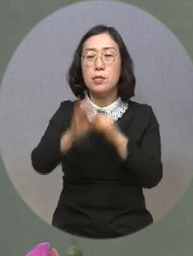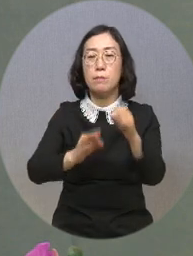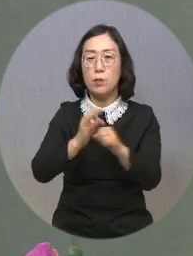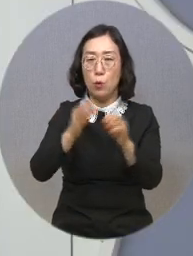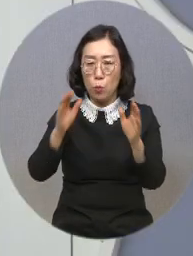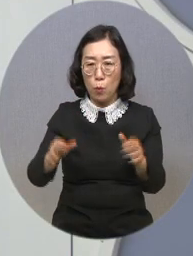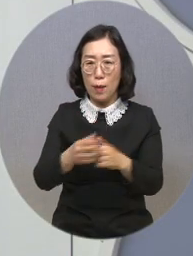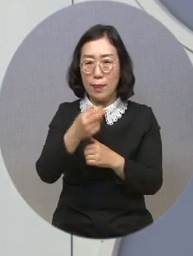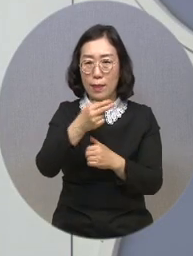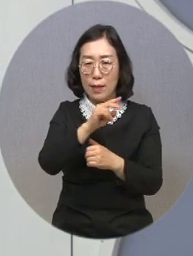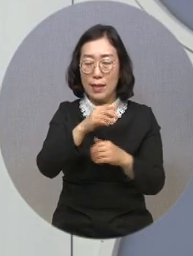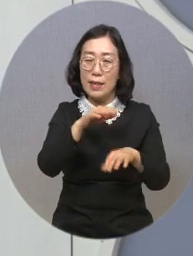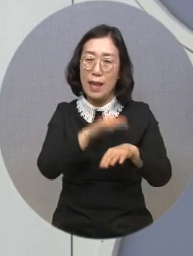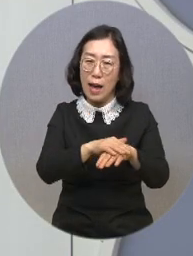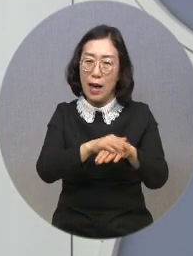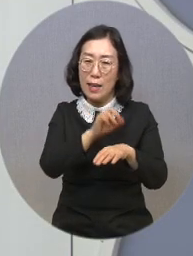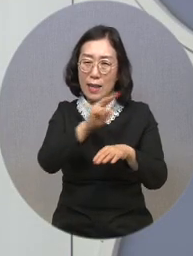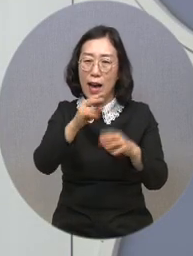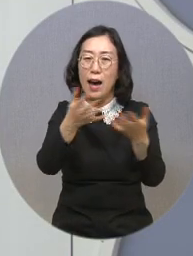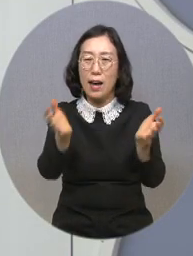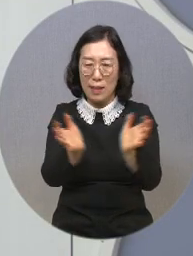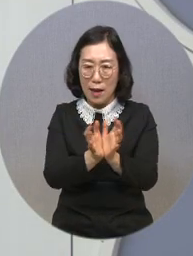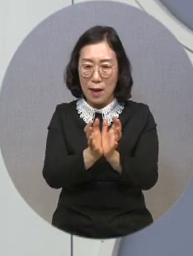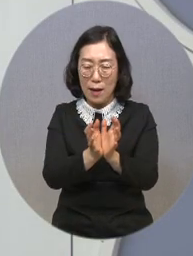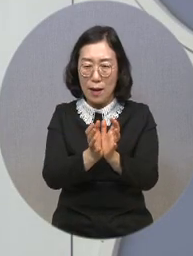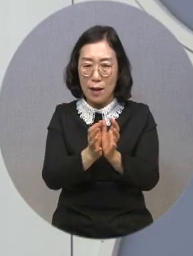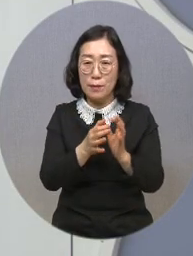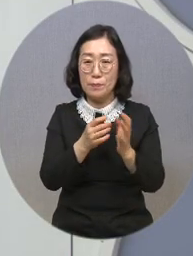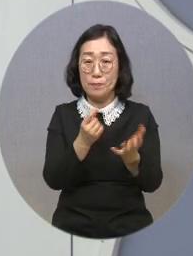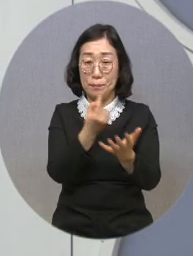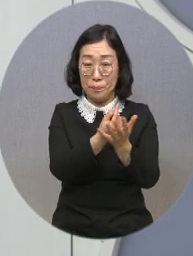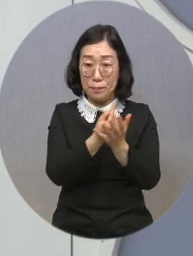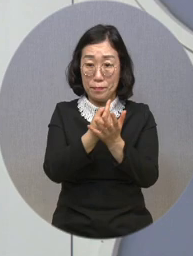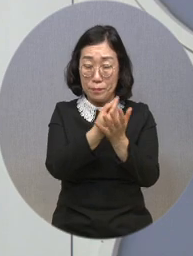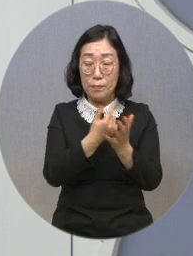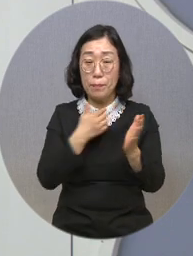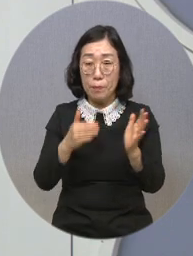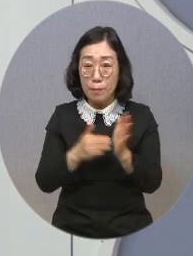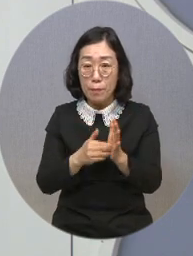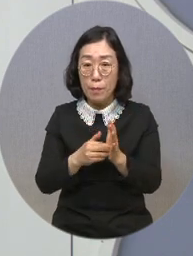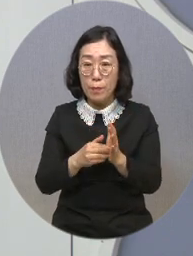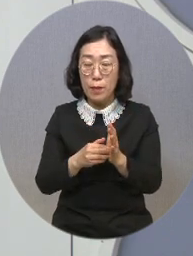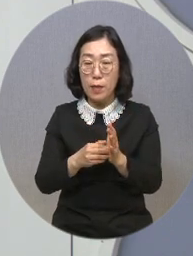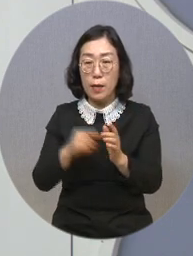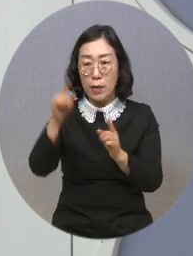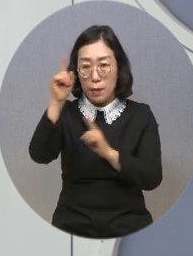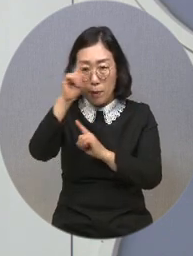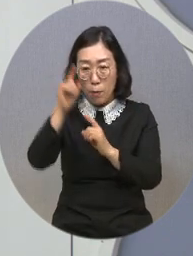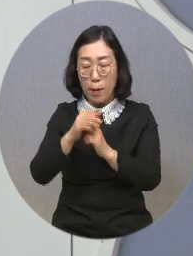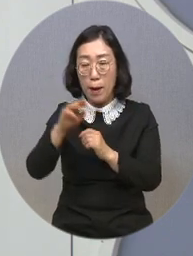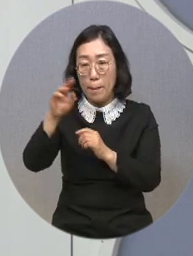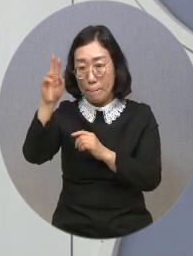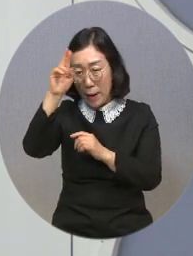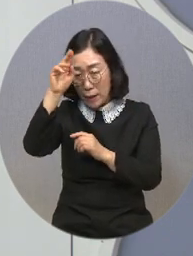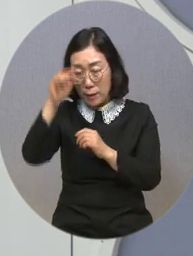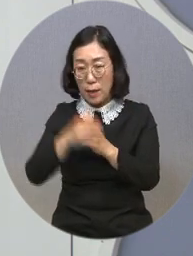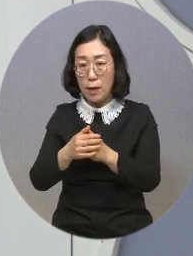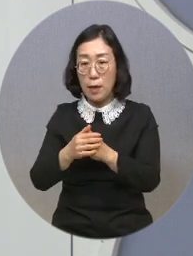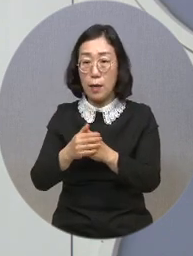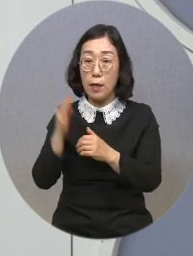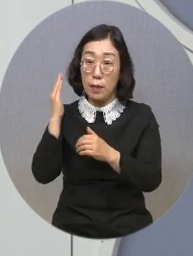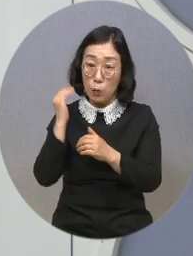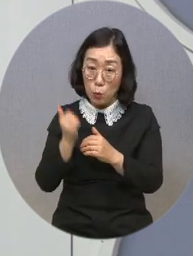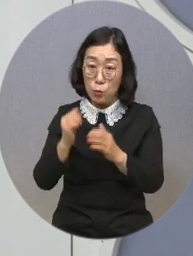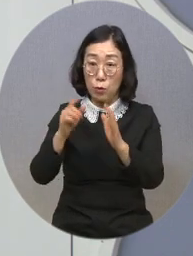했습니다. 민주당이 야당으로서 이명박, 박근혜 대통령 때 이 복지와